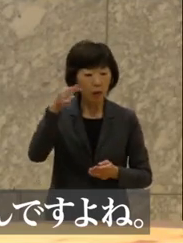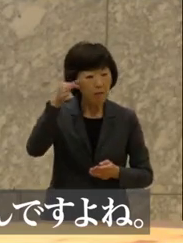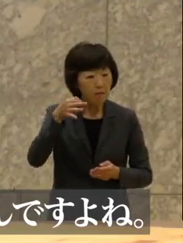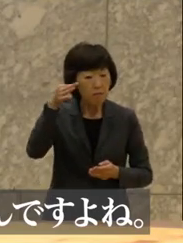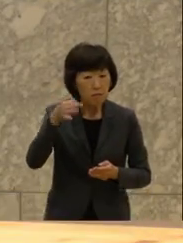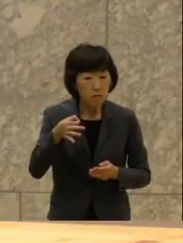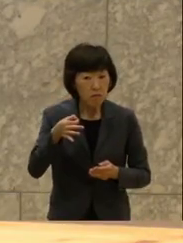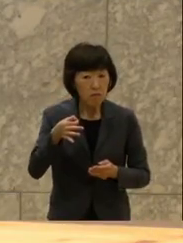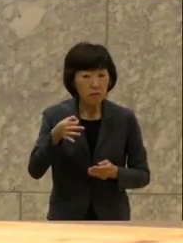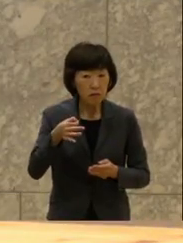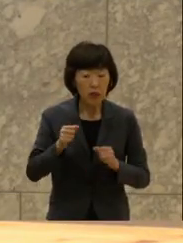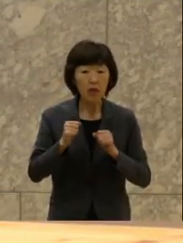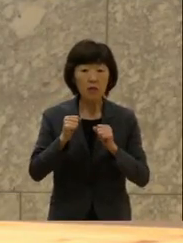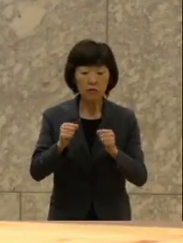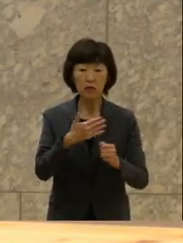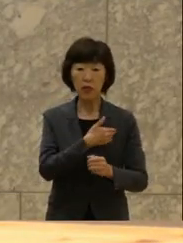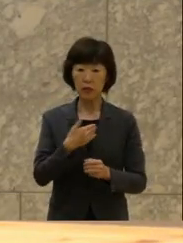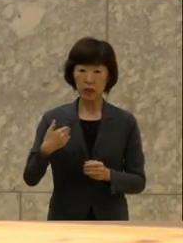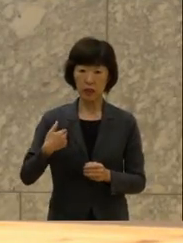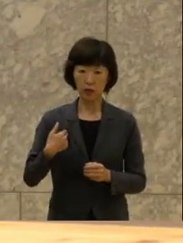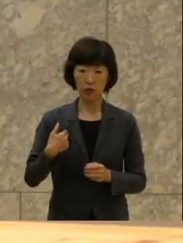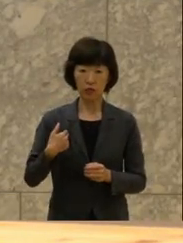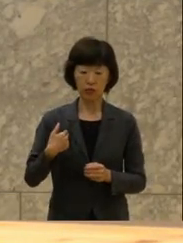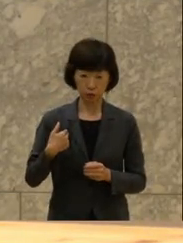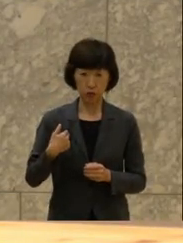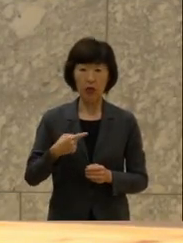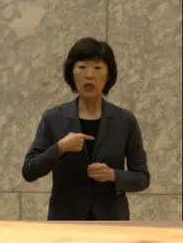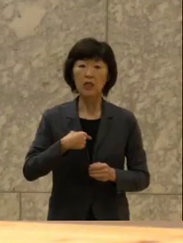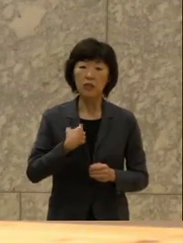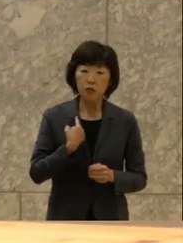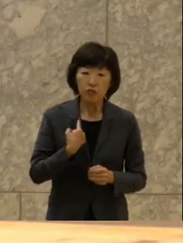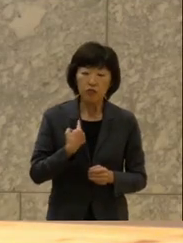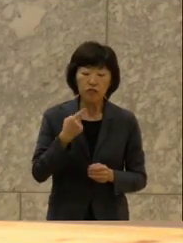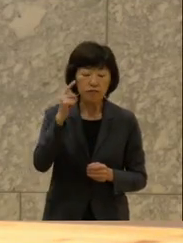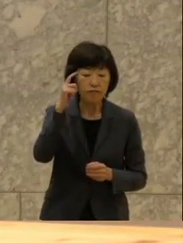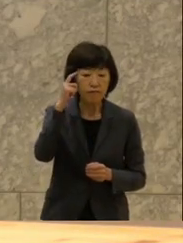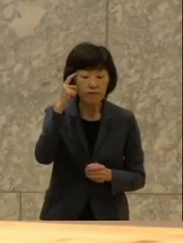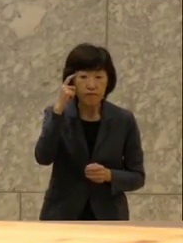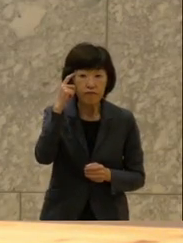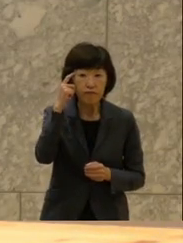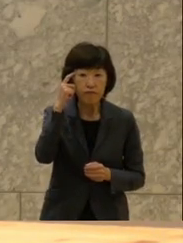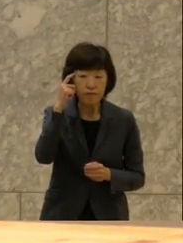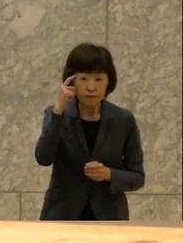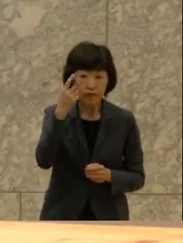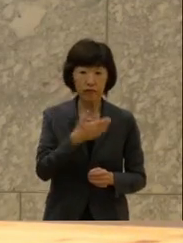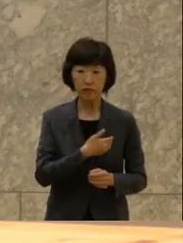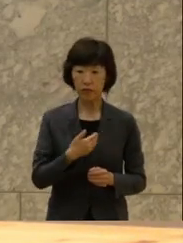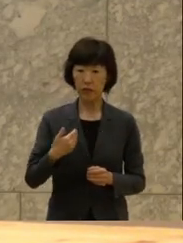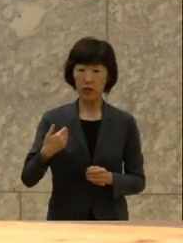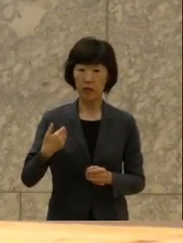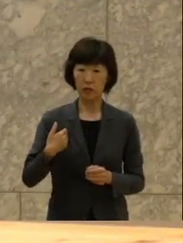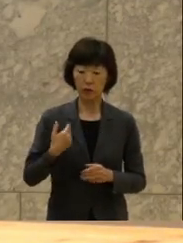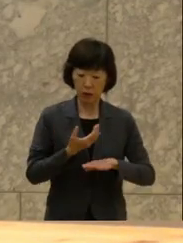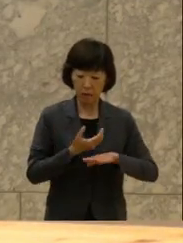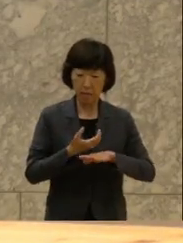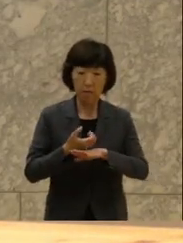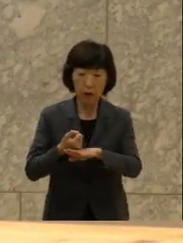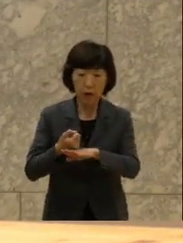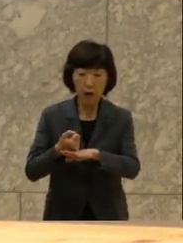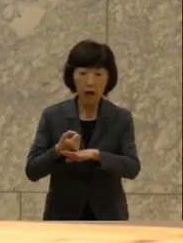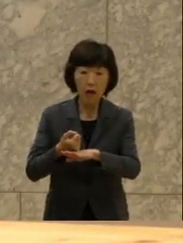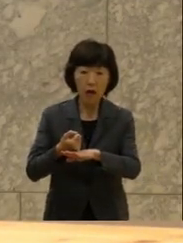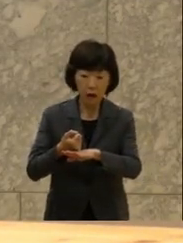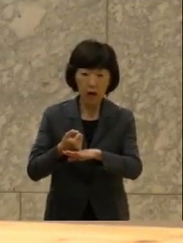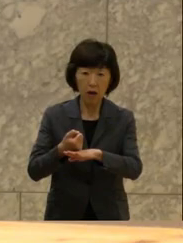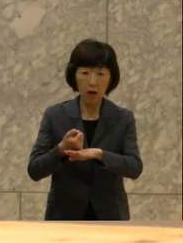いくスポーツなんですよね行ってみれば自分との対話を難なく進めていくとその会話で習得したものをですね一つの間